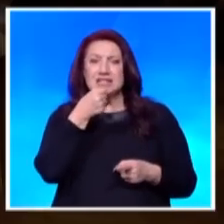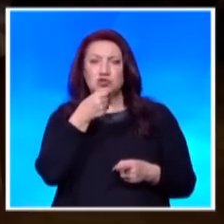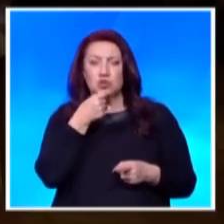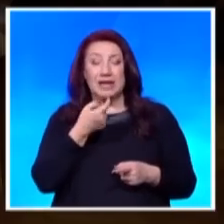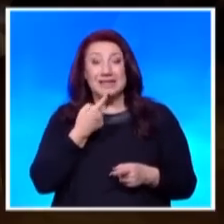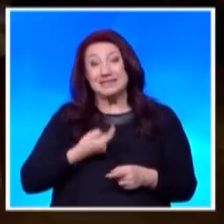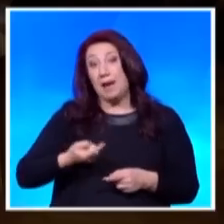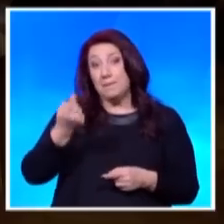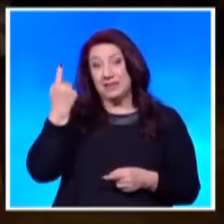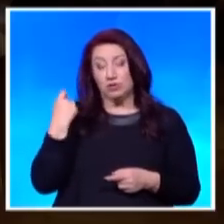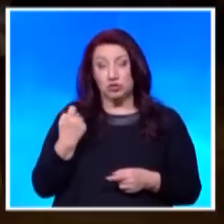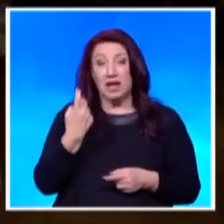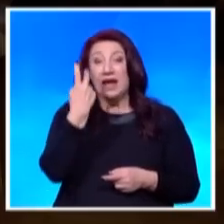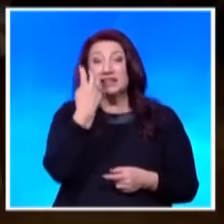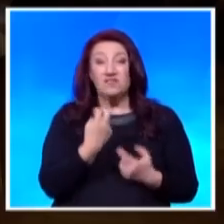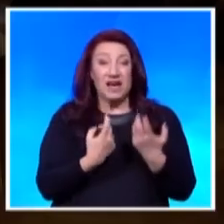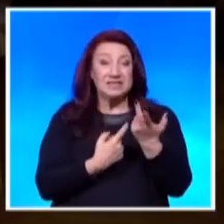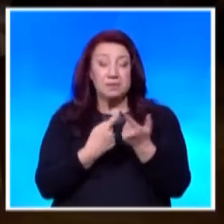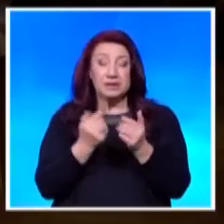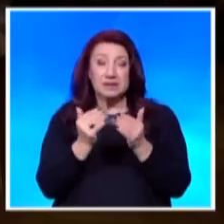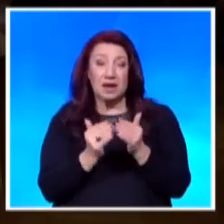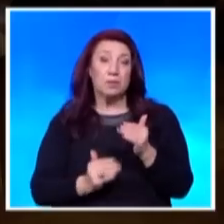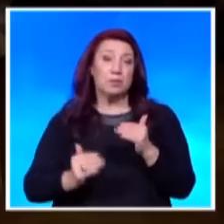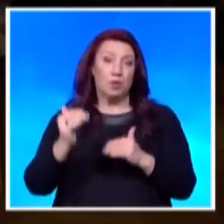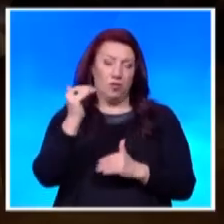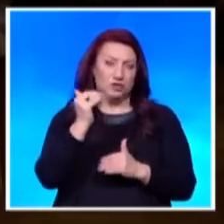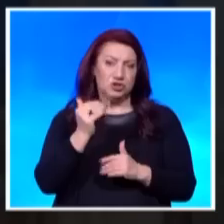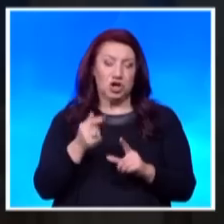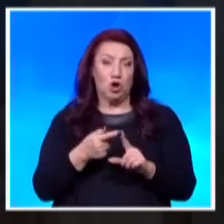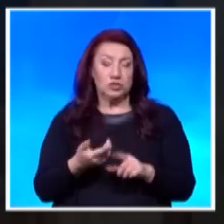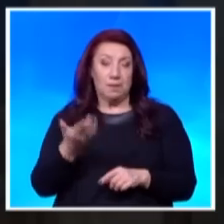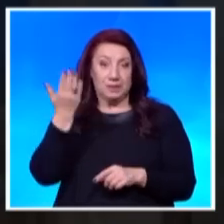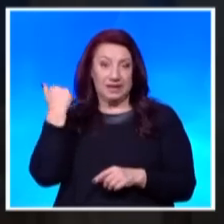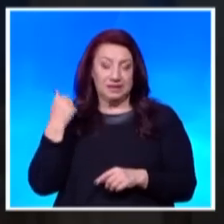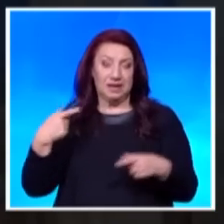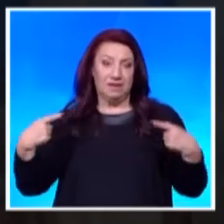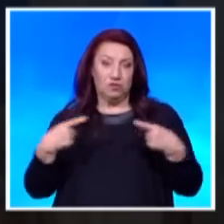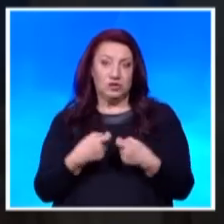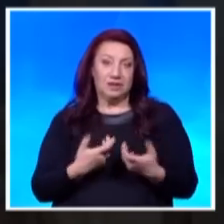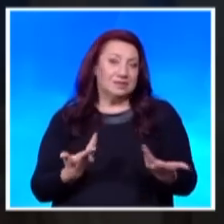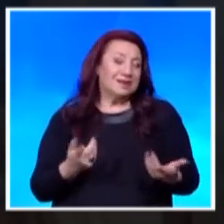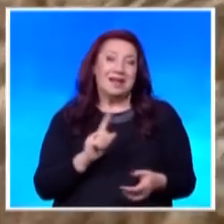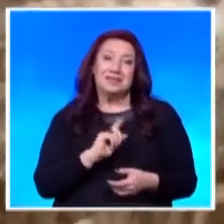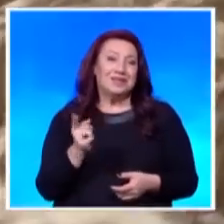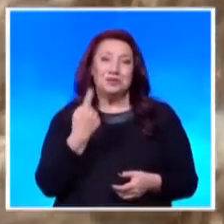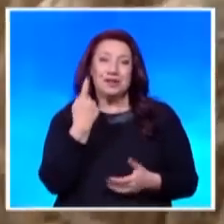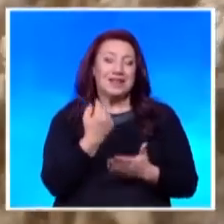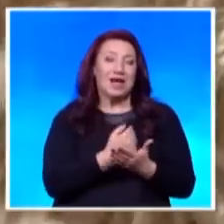предходната година, е 20 пъти повече от времената преди войната. Нито една економика не може да издържи на